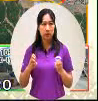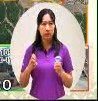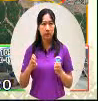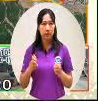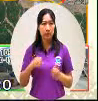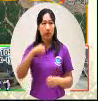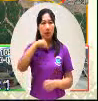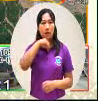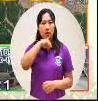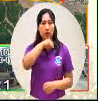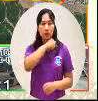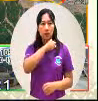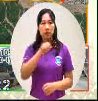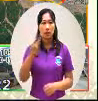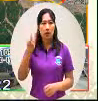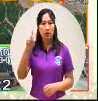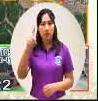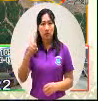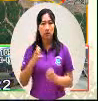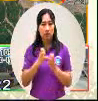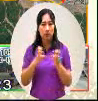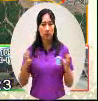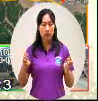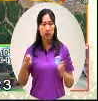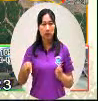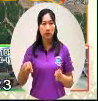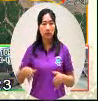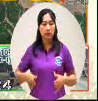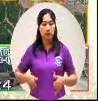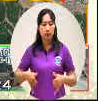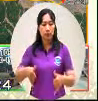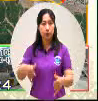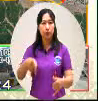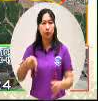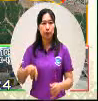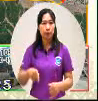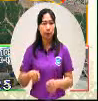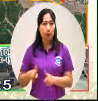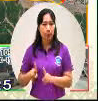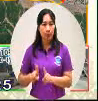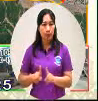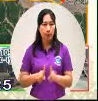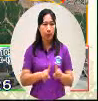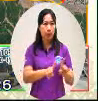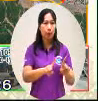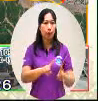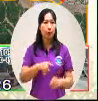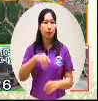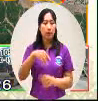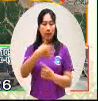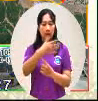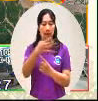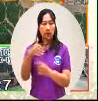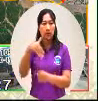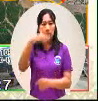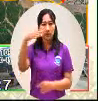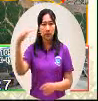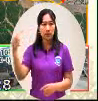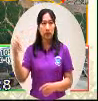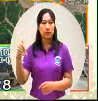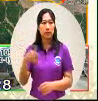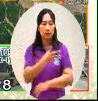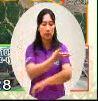台21线哈，它是这个路线是随着旗山溪靠